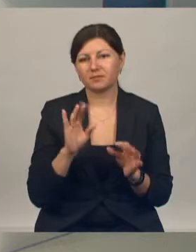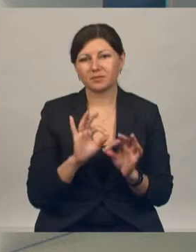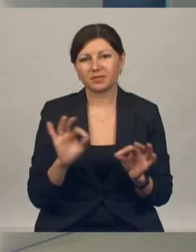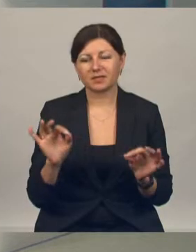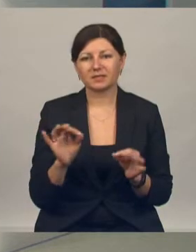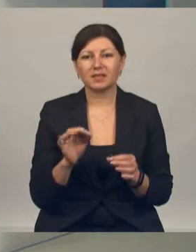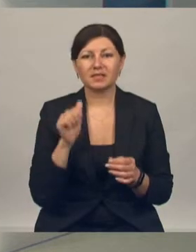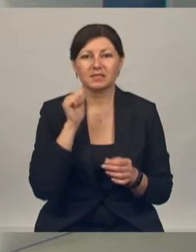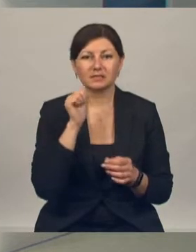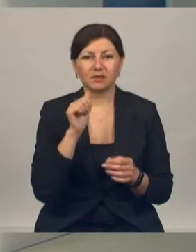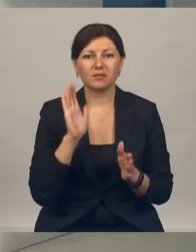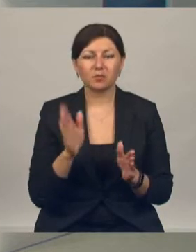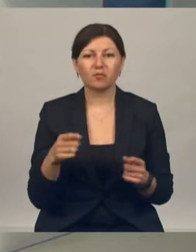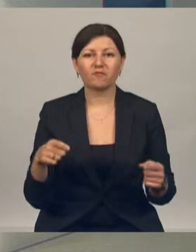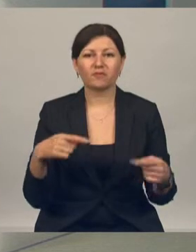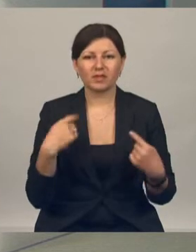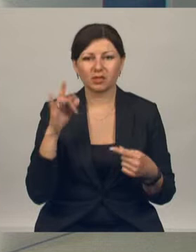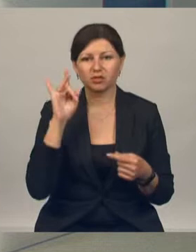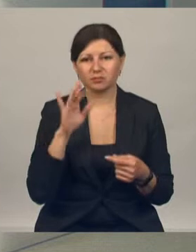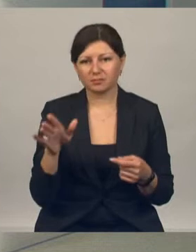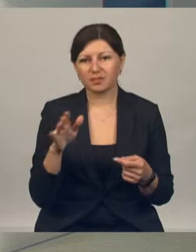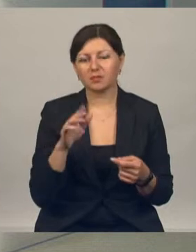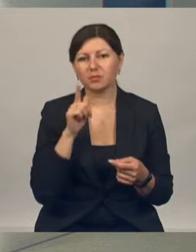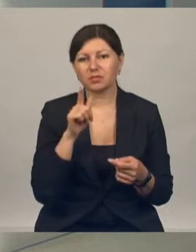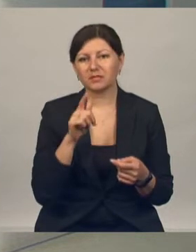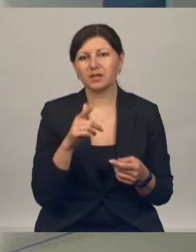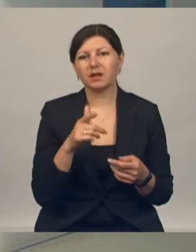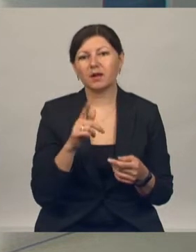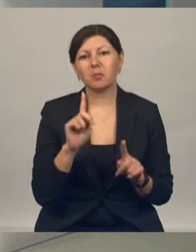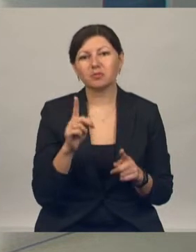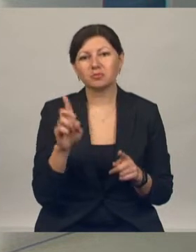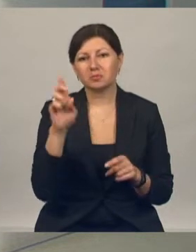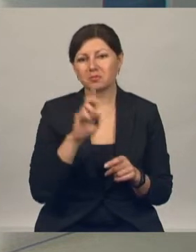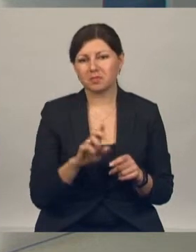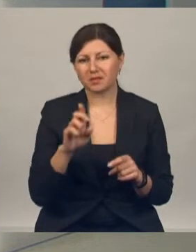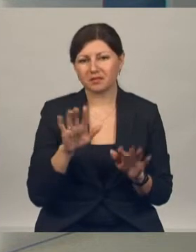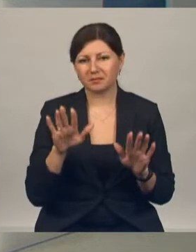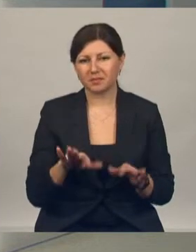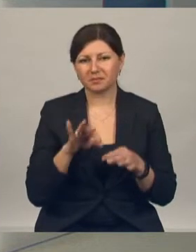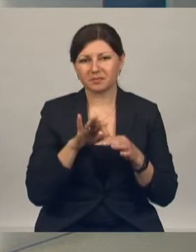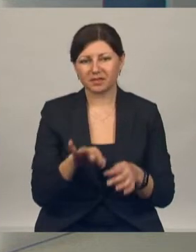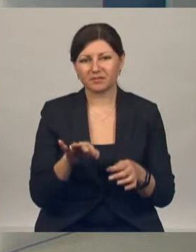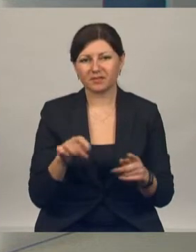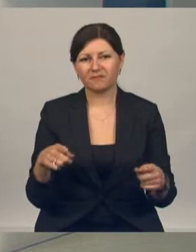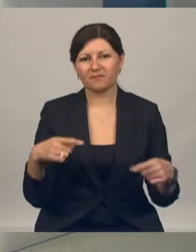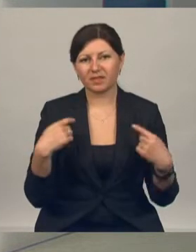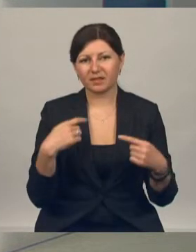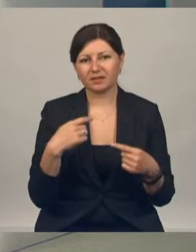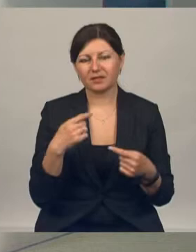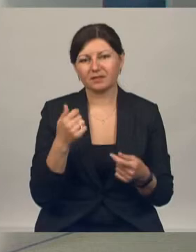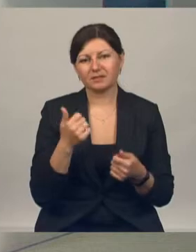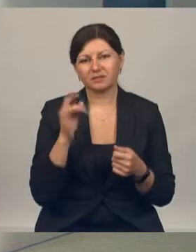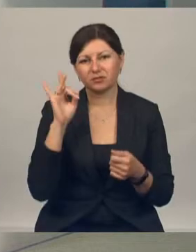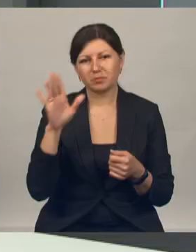Вот, кстати, завтра будет, да, финал чемпионата, послезавтра скажите, почему Белгород стал площадкой проведения финала чемпионата России по